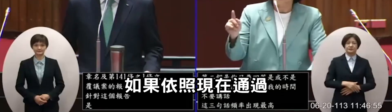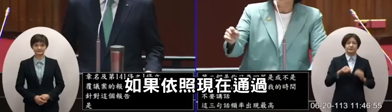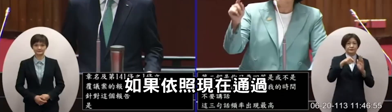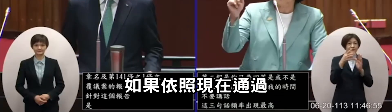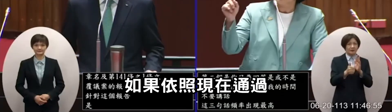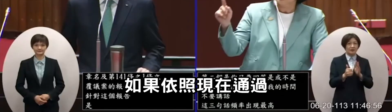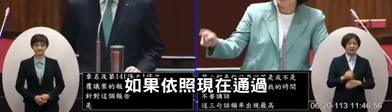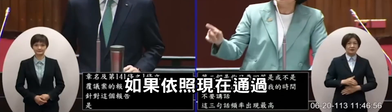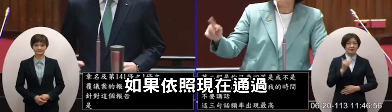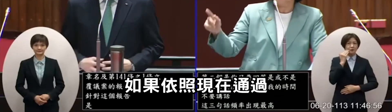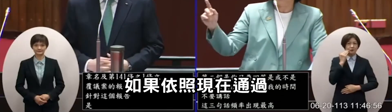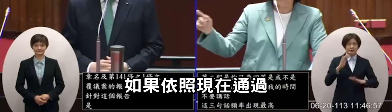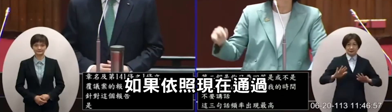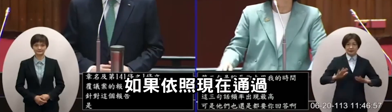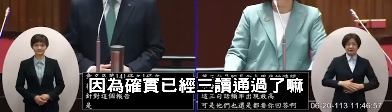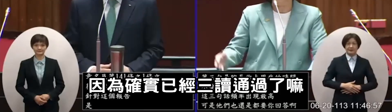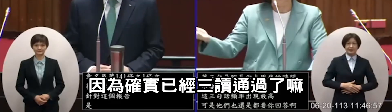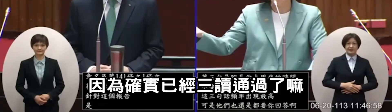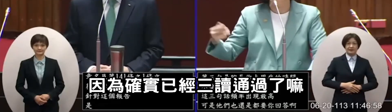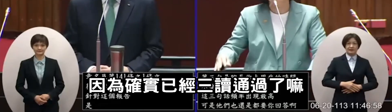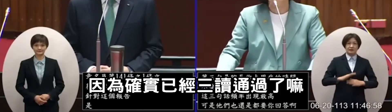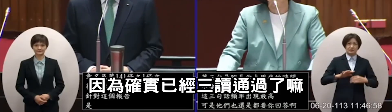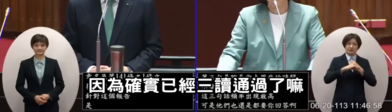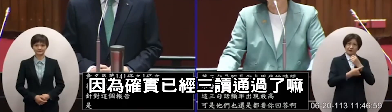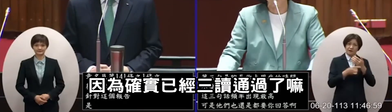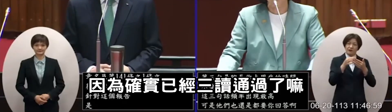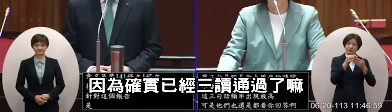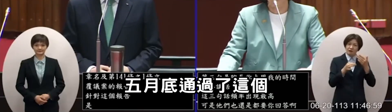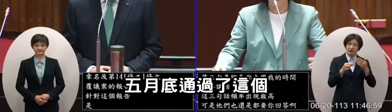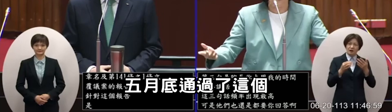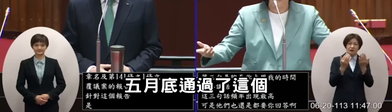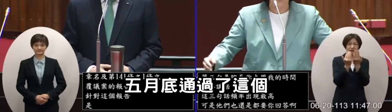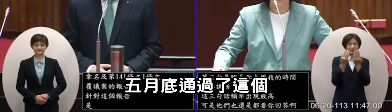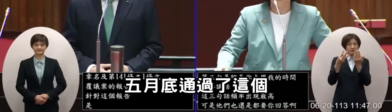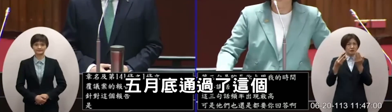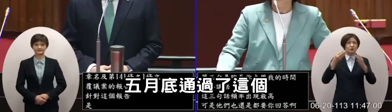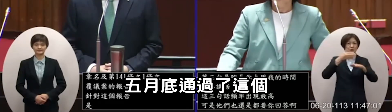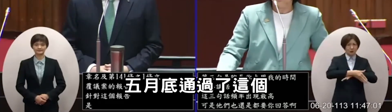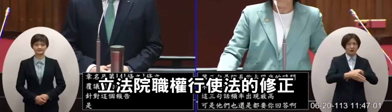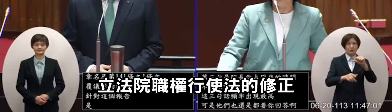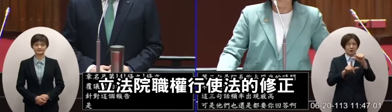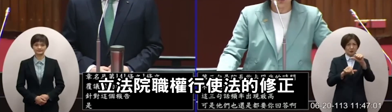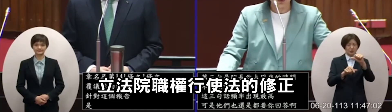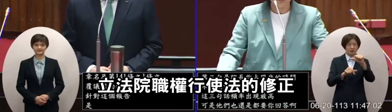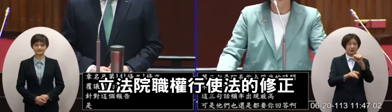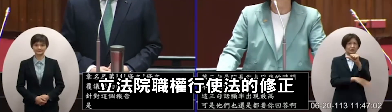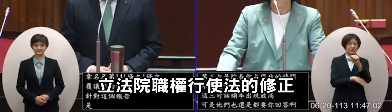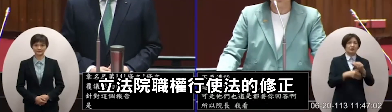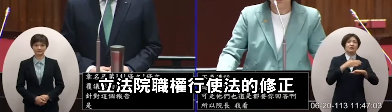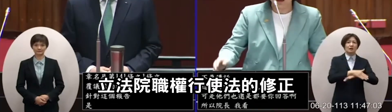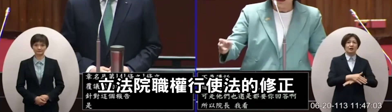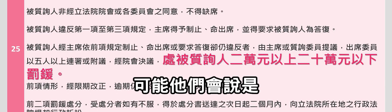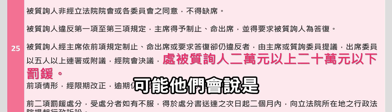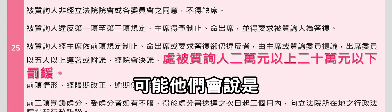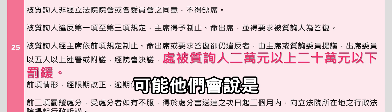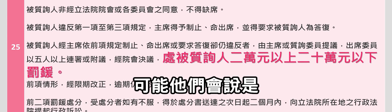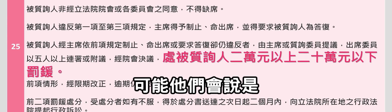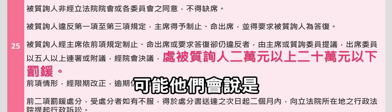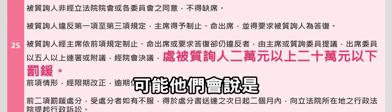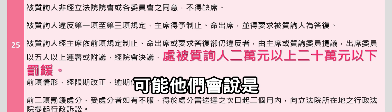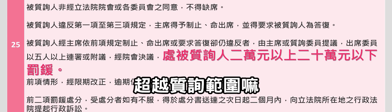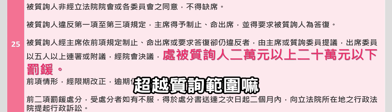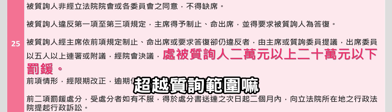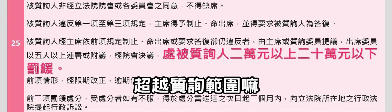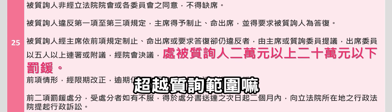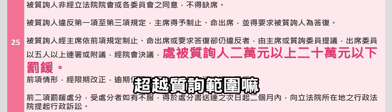如果依照现在通过，因为确实已经三读通过了嘛，五月底通过了这个立法院职权行使法的修正，可能他们会说